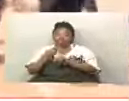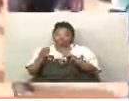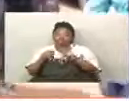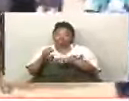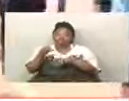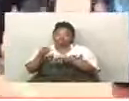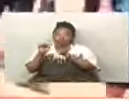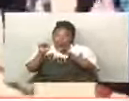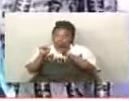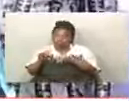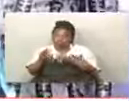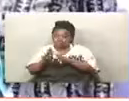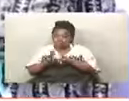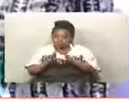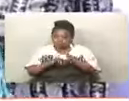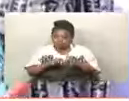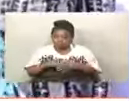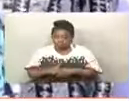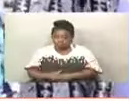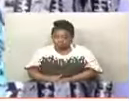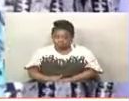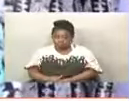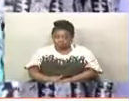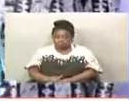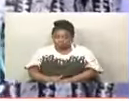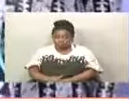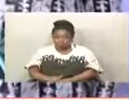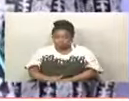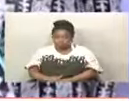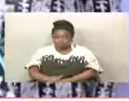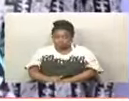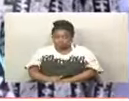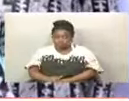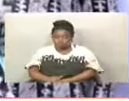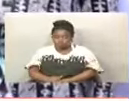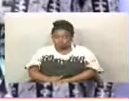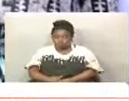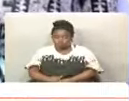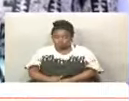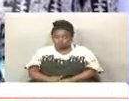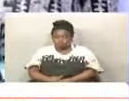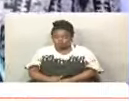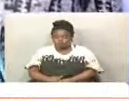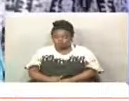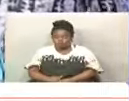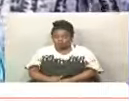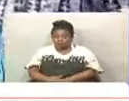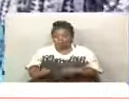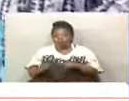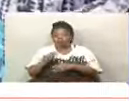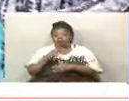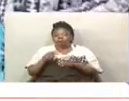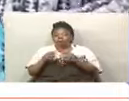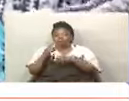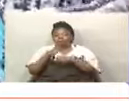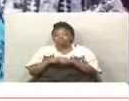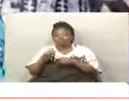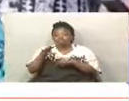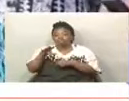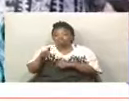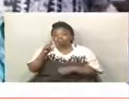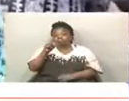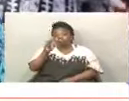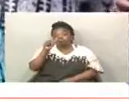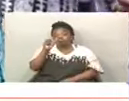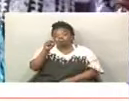chibuka chibiringa chiyonjo so tusige tulongo sa chibuka adetu wakala ebisele mtali bie wala chibuka cheka kumino